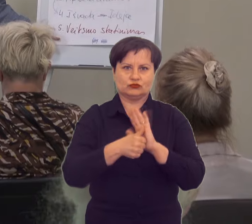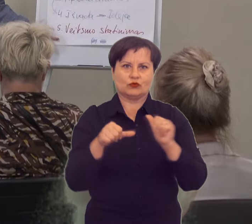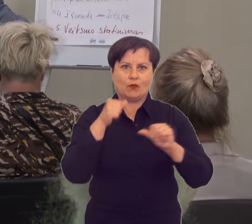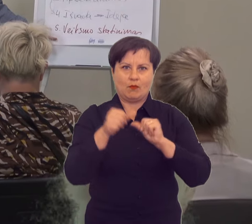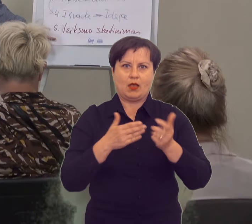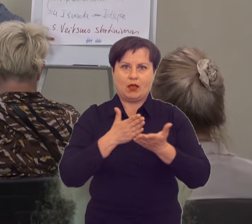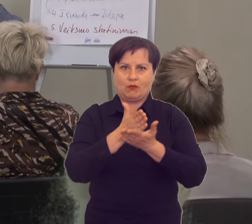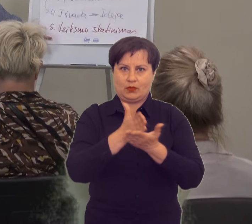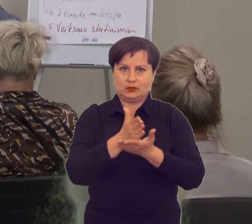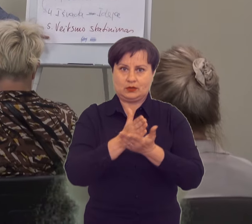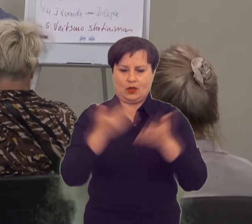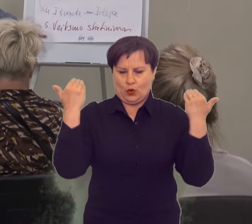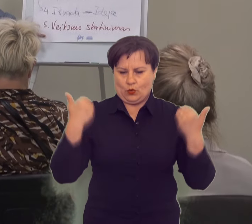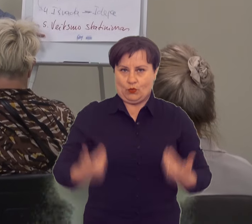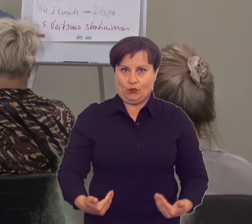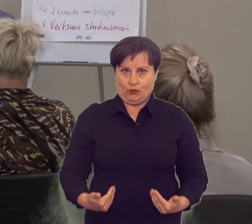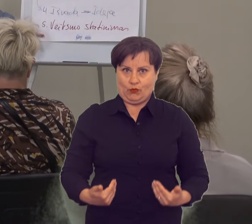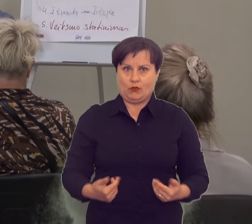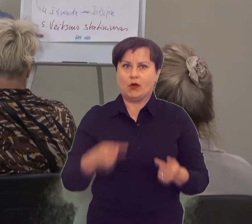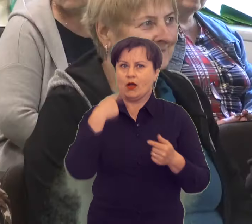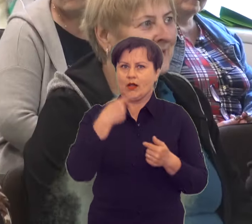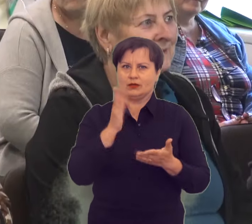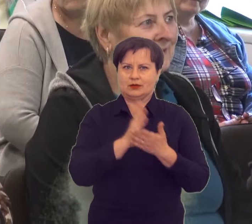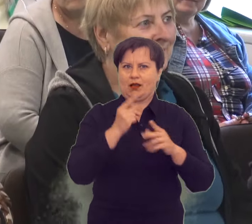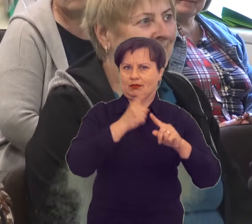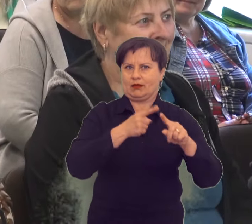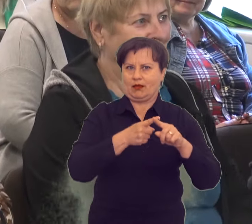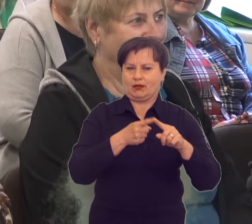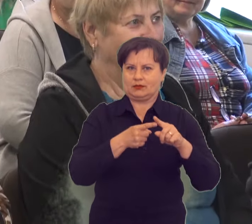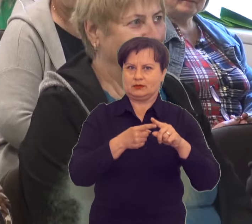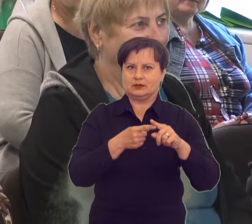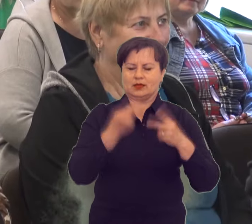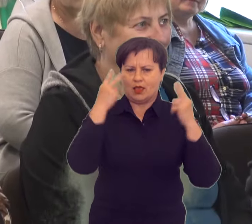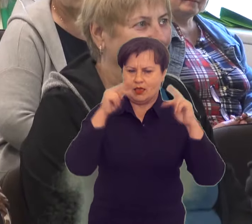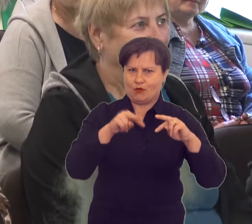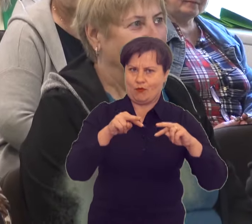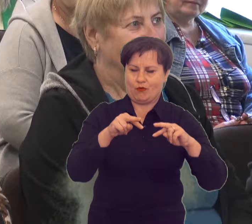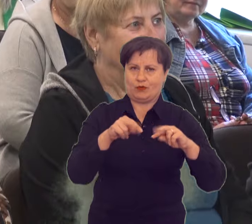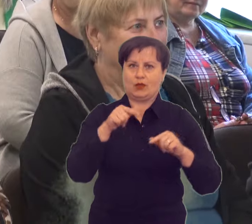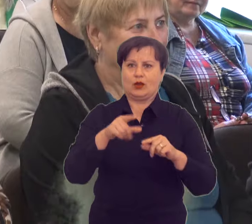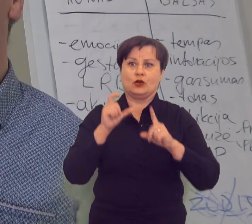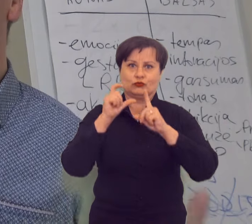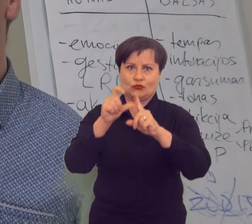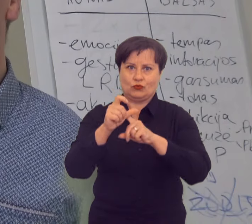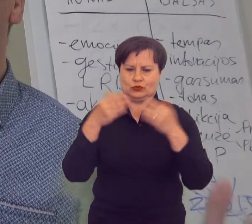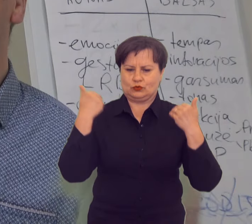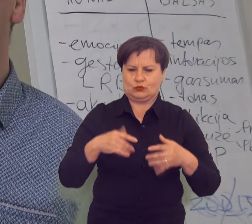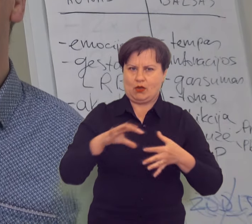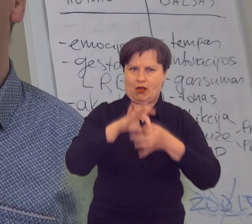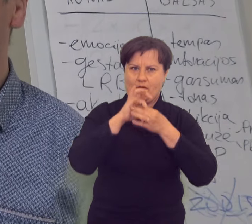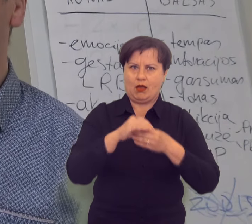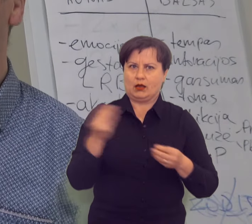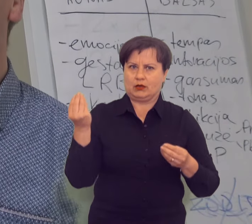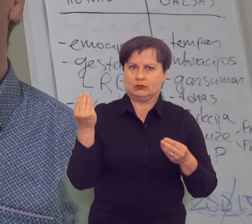patirtis sako, kad kūno kalba yra daiktinis įrodymas, ar tai, kas sako žodžiai, yra tiesa. Nes aišku, kad pardavėjas sako, mano